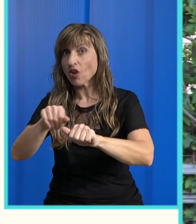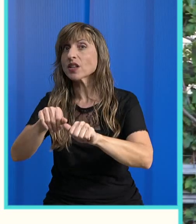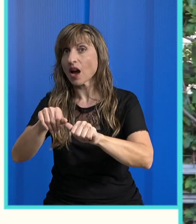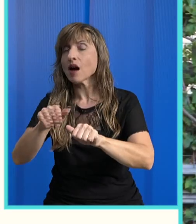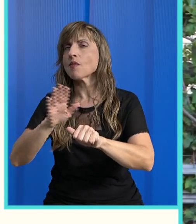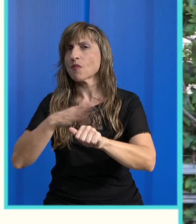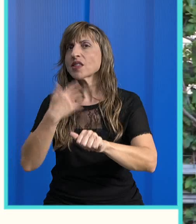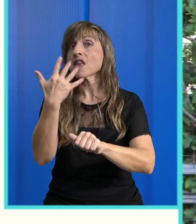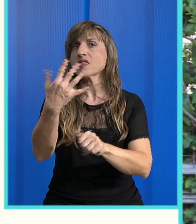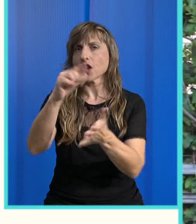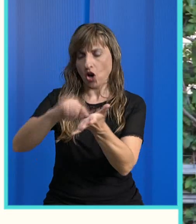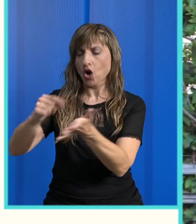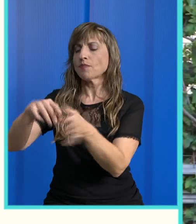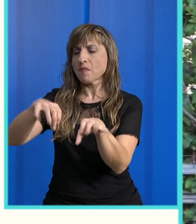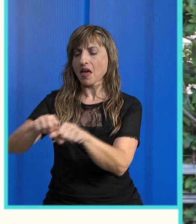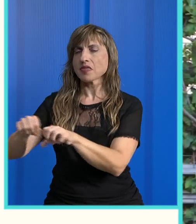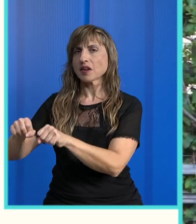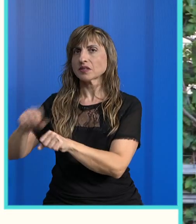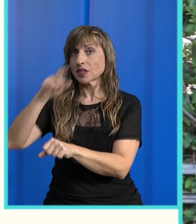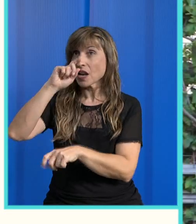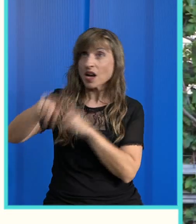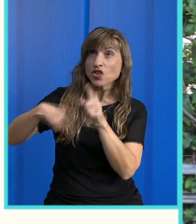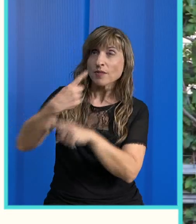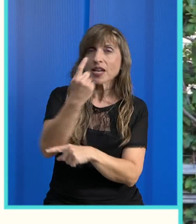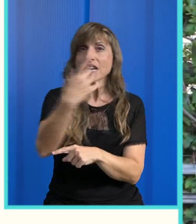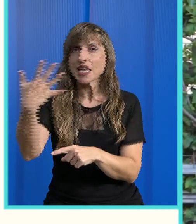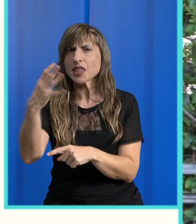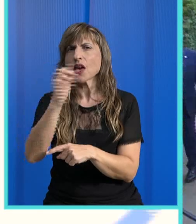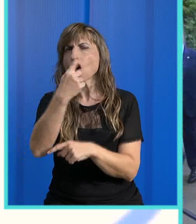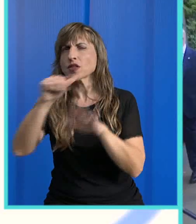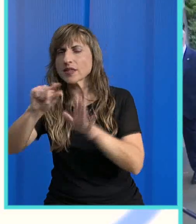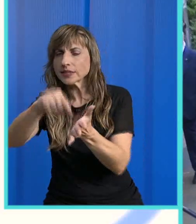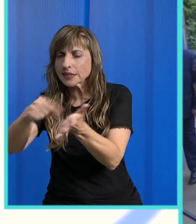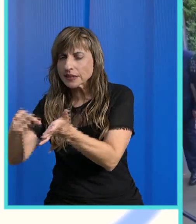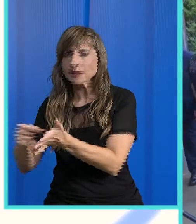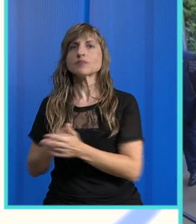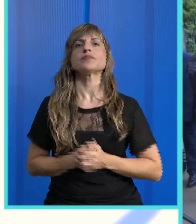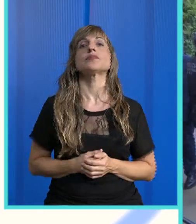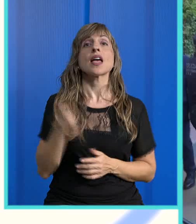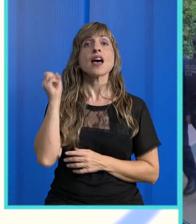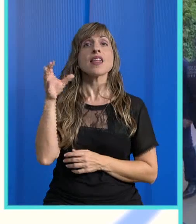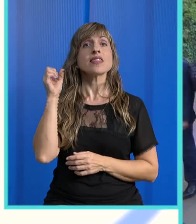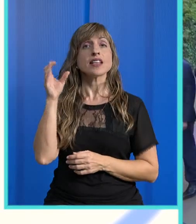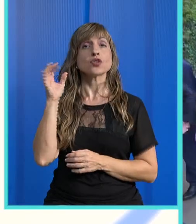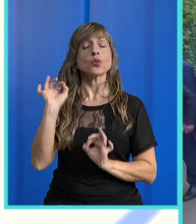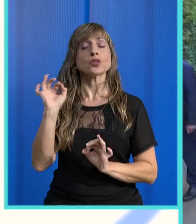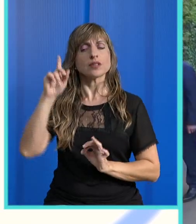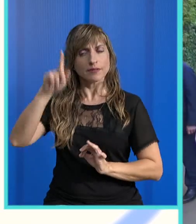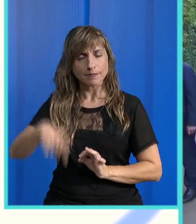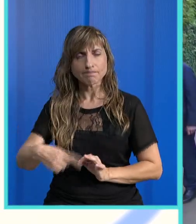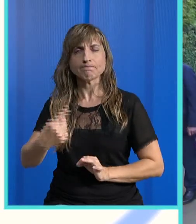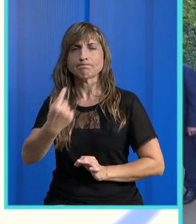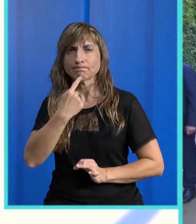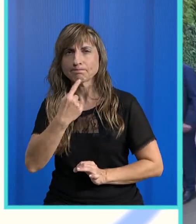puedan incorporar 5 plazas más el año que viene 15 o 16. Durant el discurs Albiol ha tornat a posar el focus